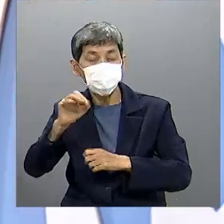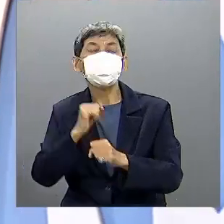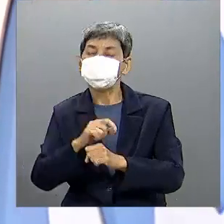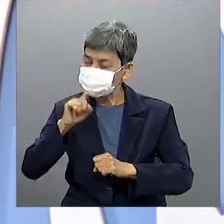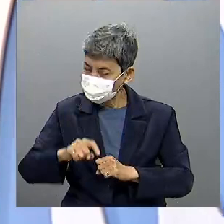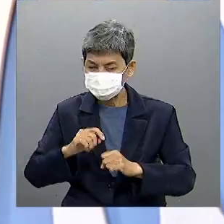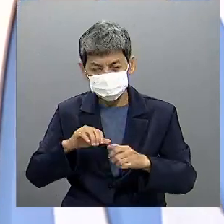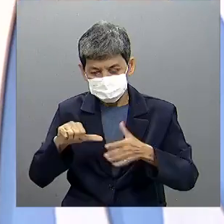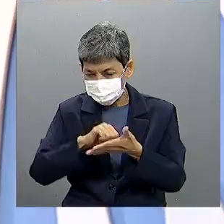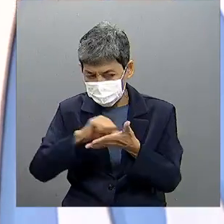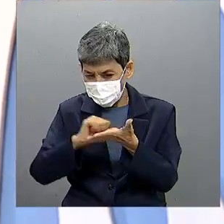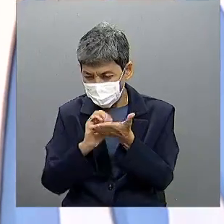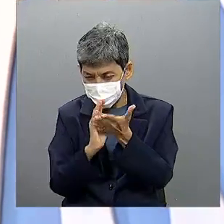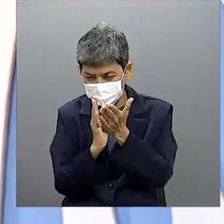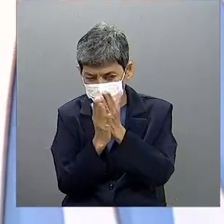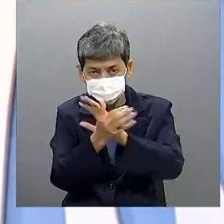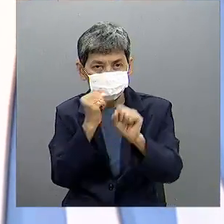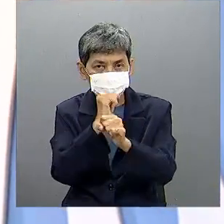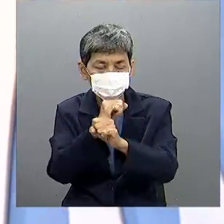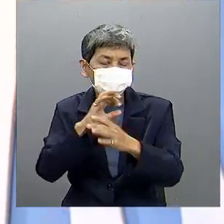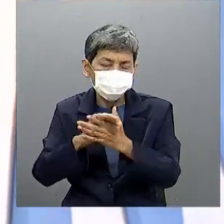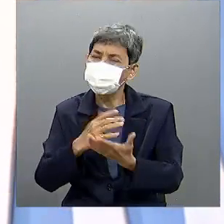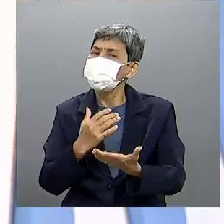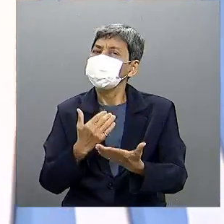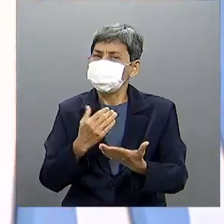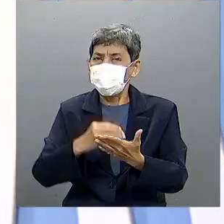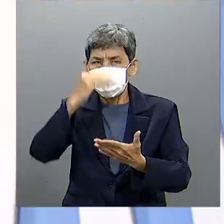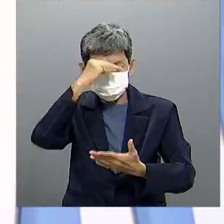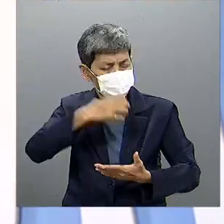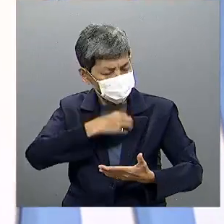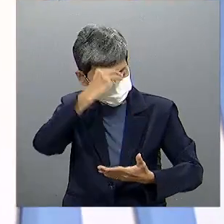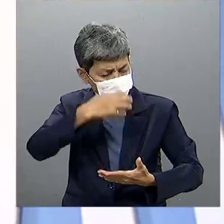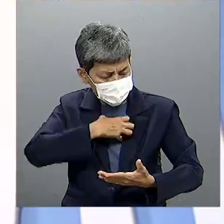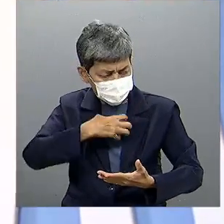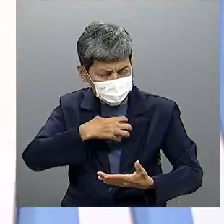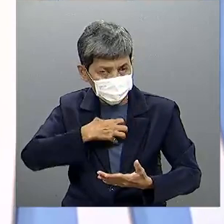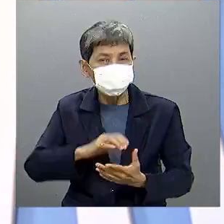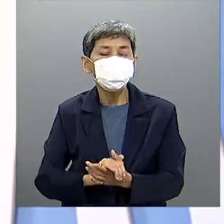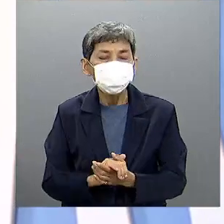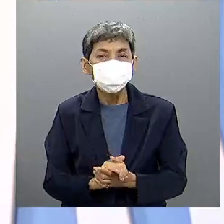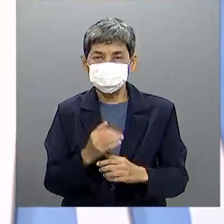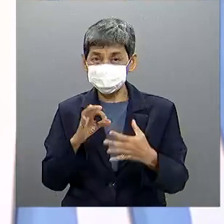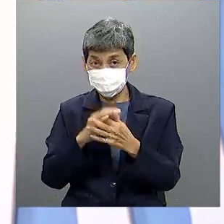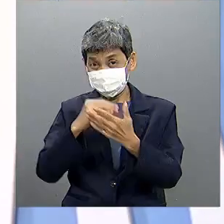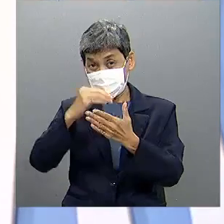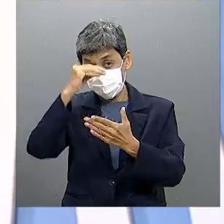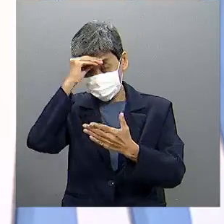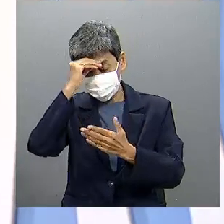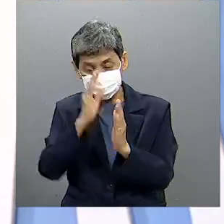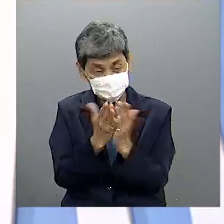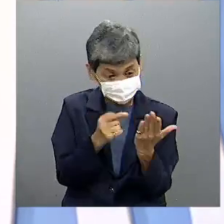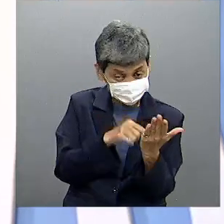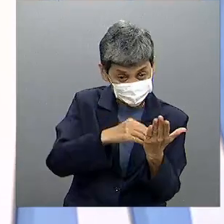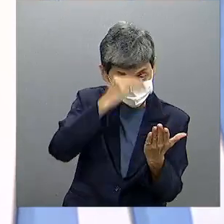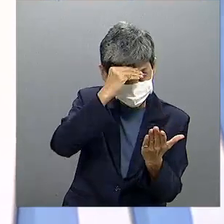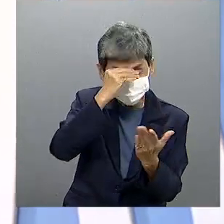างต่อเนื่องเพื่อตอบสนองความต้องการของน้องๆ นักเรียนนะคะซึ่งนั่นคือว่าด้วยการศึกษาในตำราหรือการศึกษาในระบบ